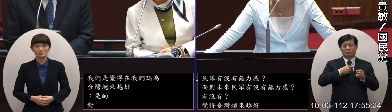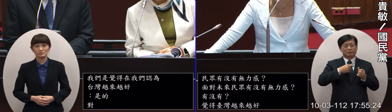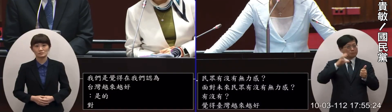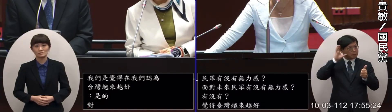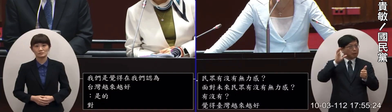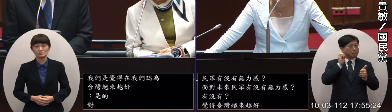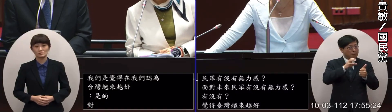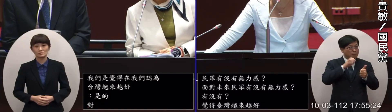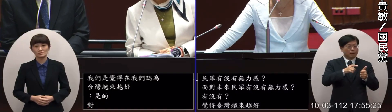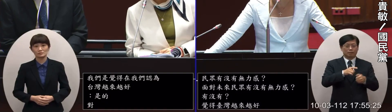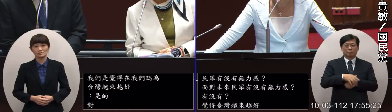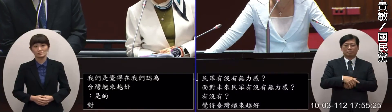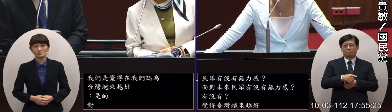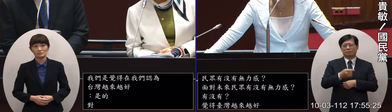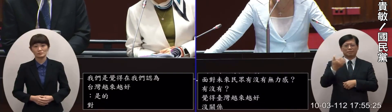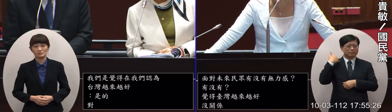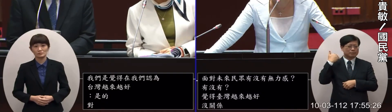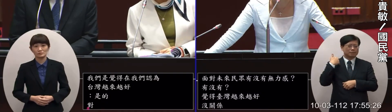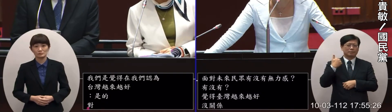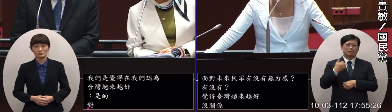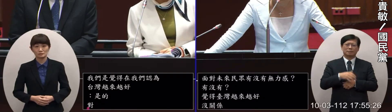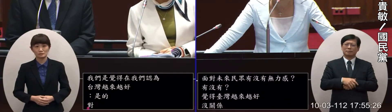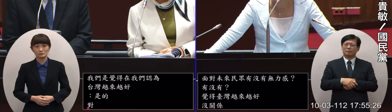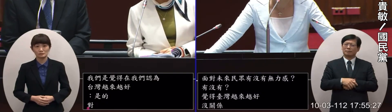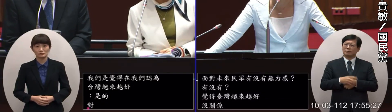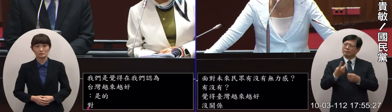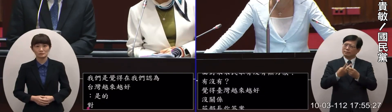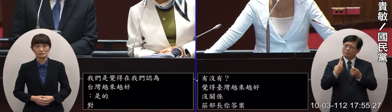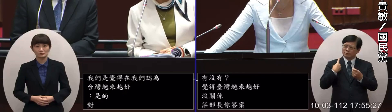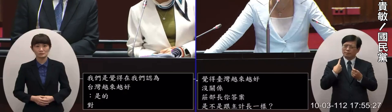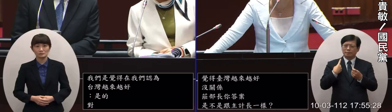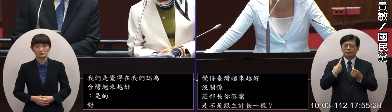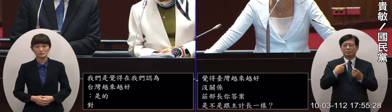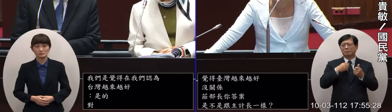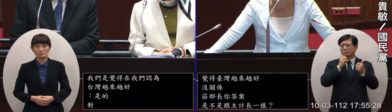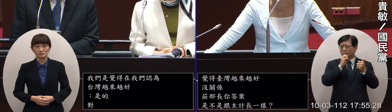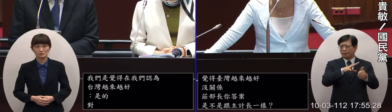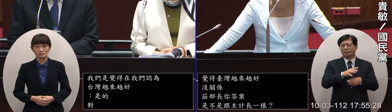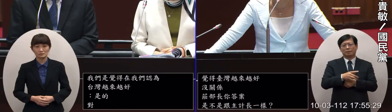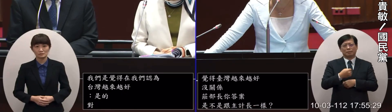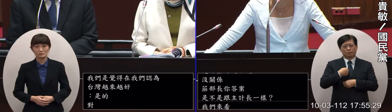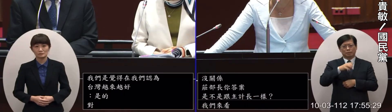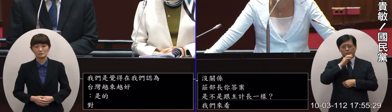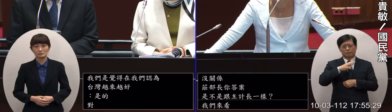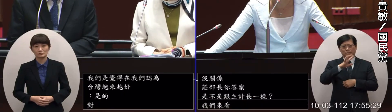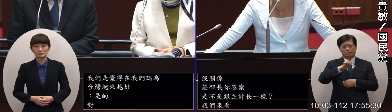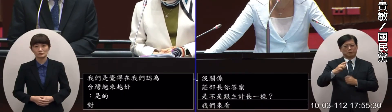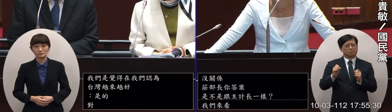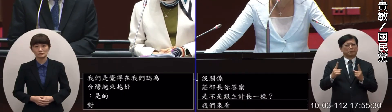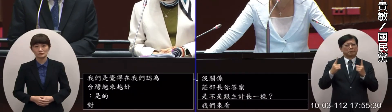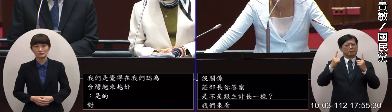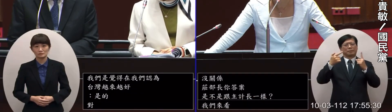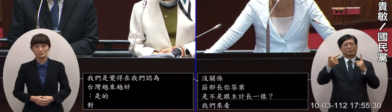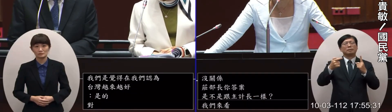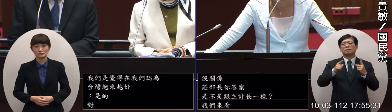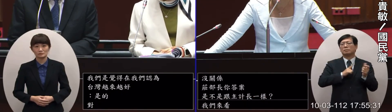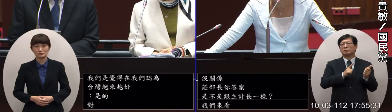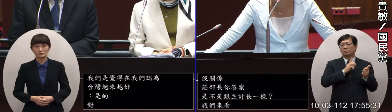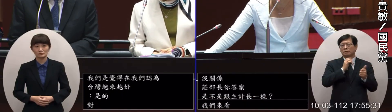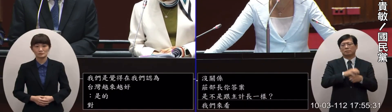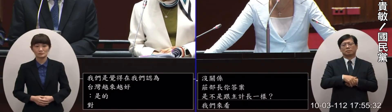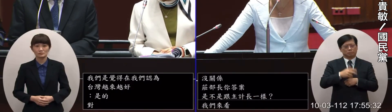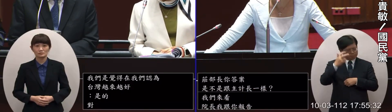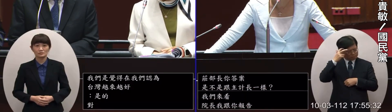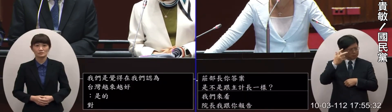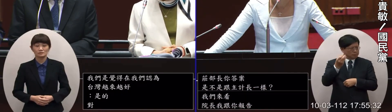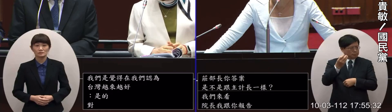为主计长呢，从我在前年的时候，我跟他讲说我们的通膨的问题的时候呢，他就打死